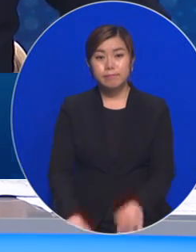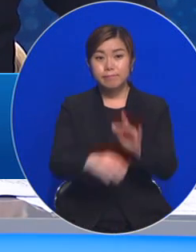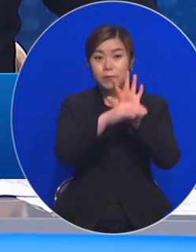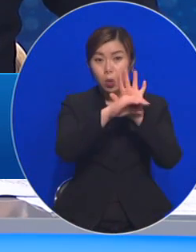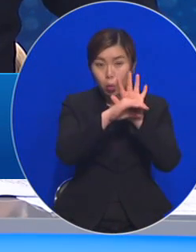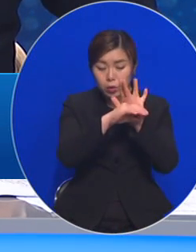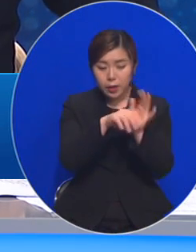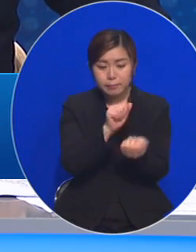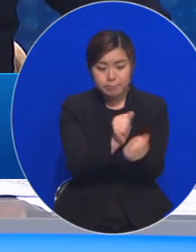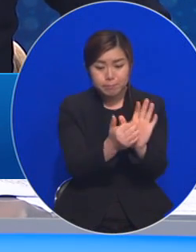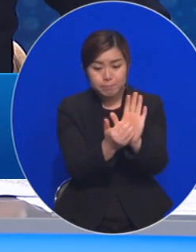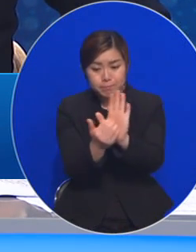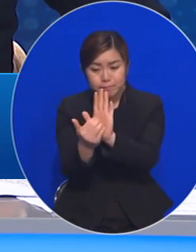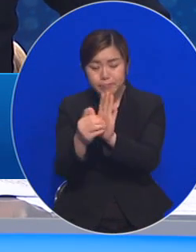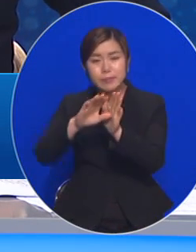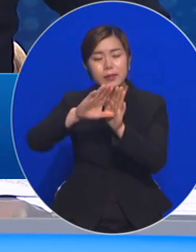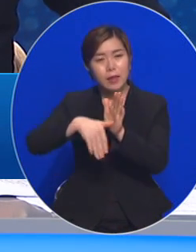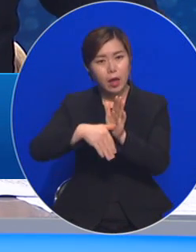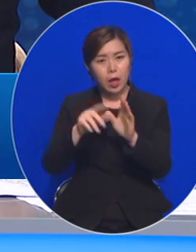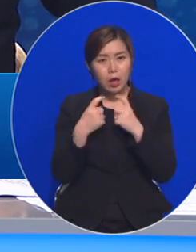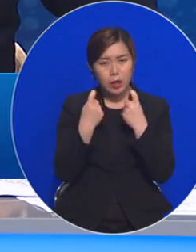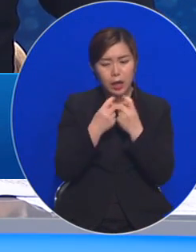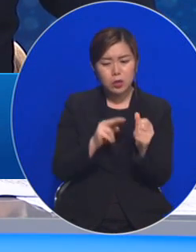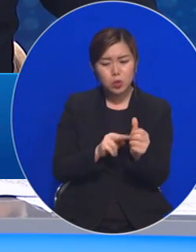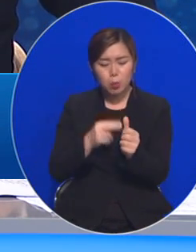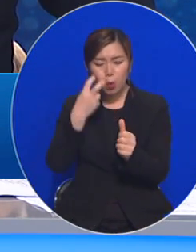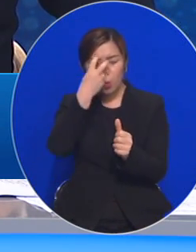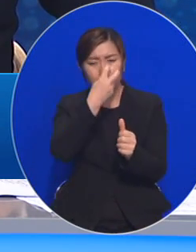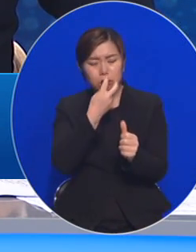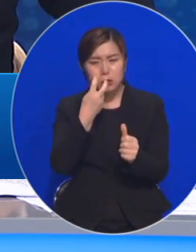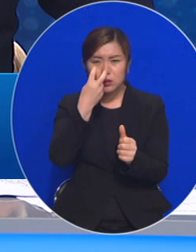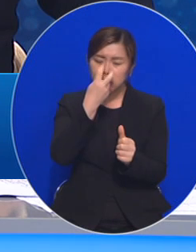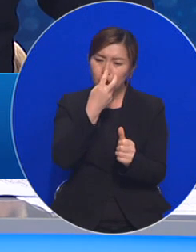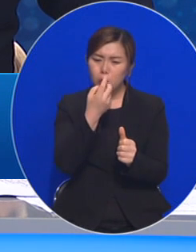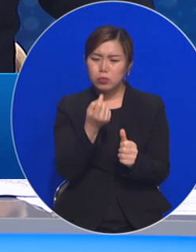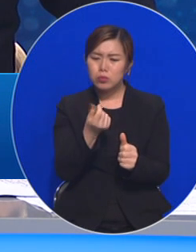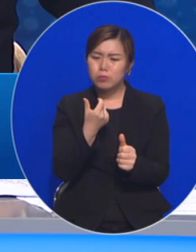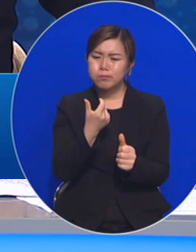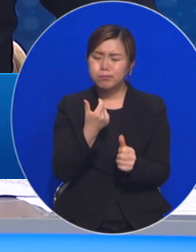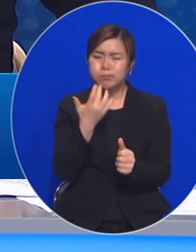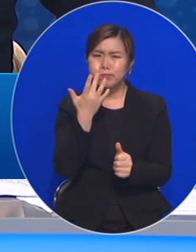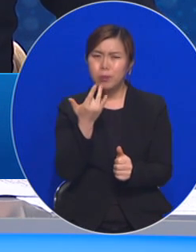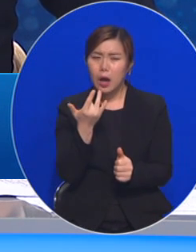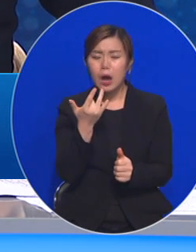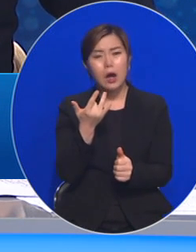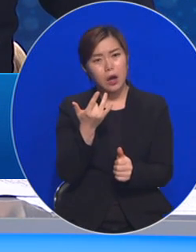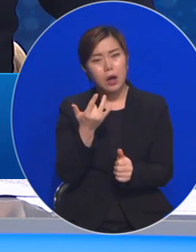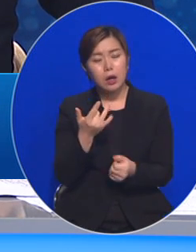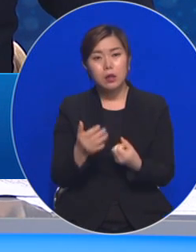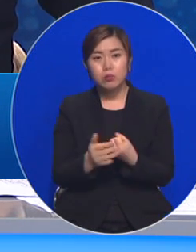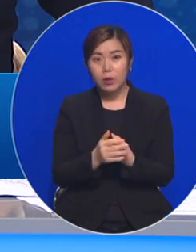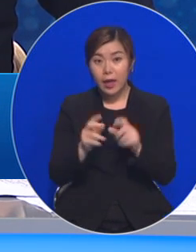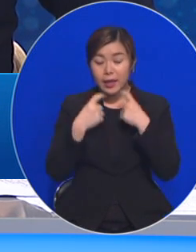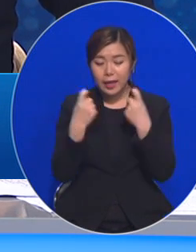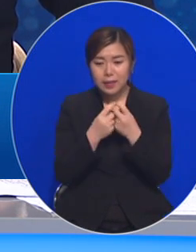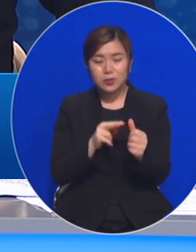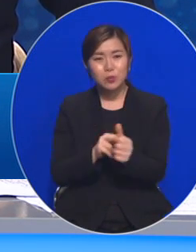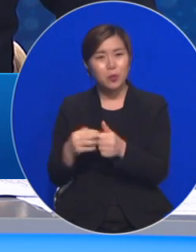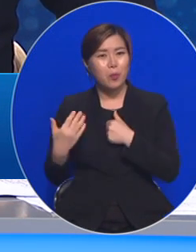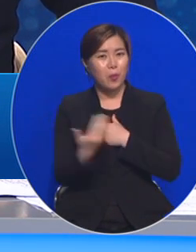코로나19 방역 과정에서 개인정보 관리 실태가 부실하다는 지적이 제기되면서 정부가 개인정보 보호 강화